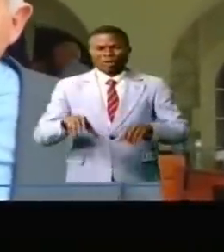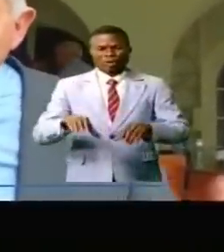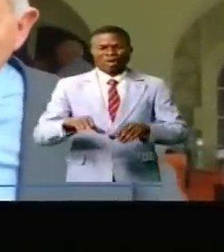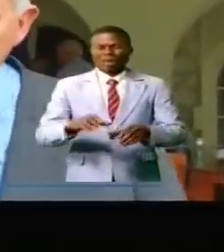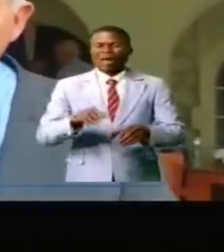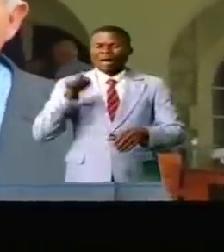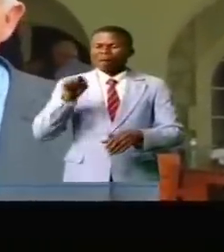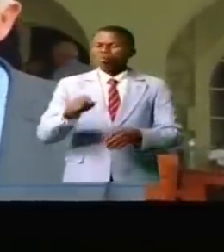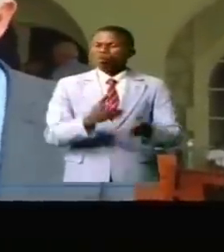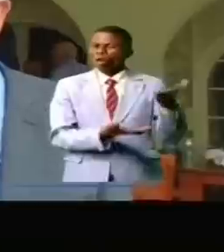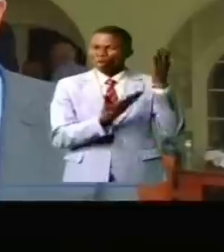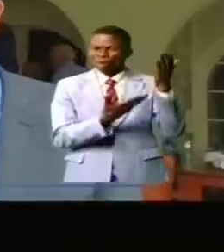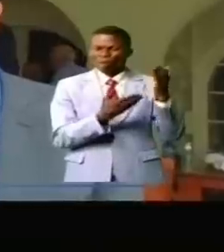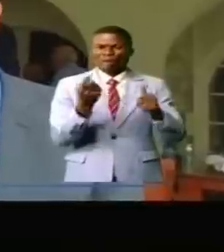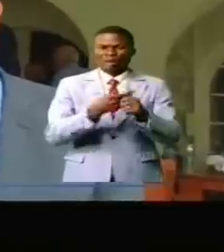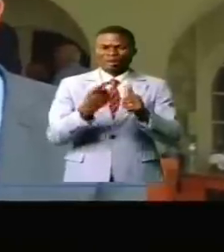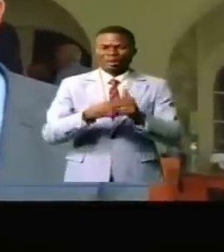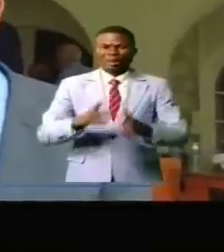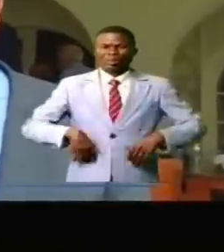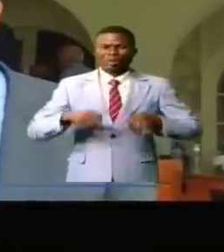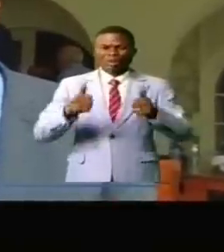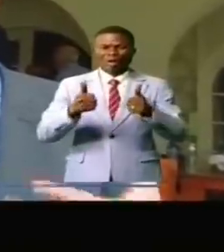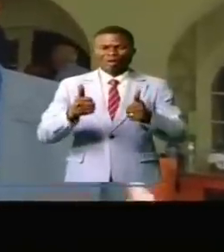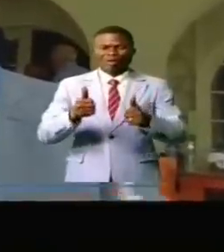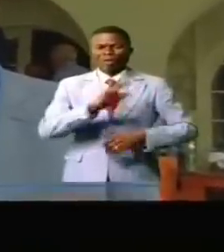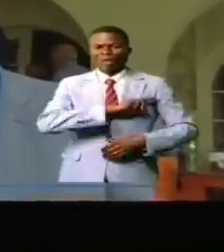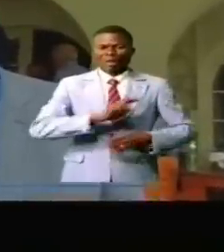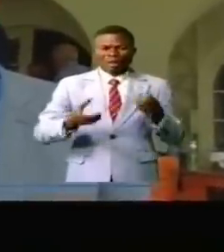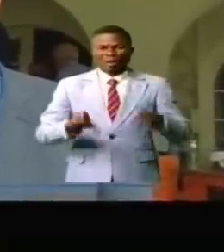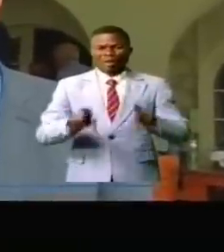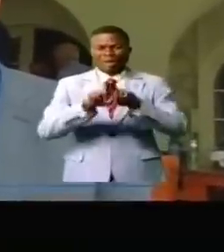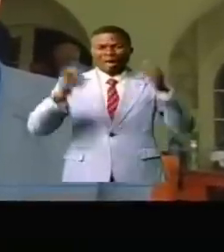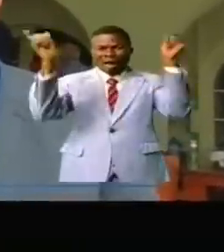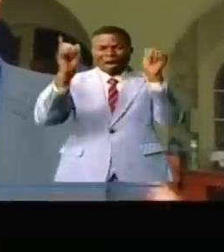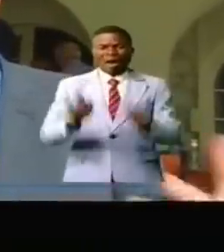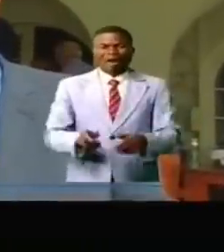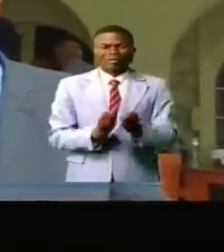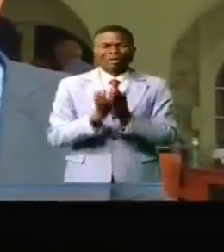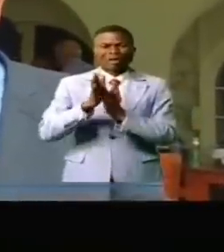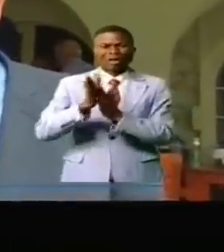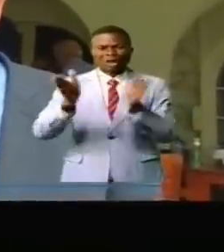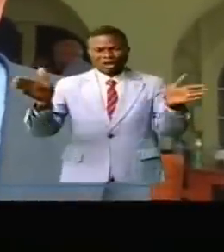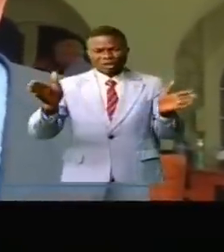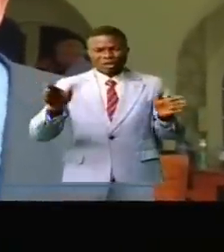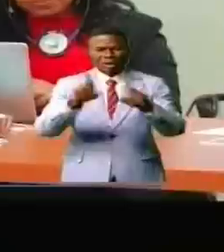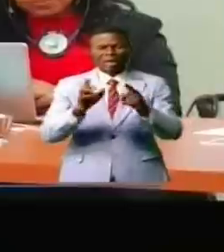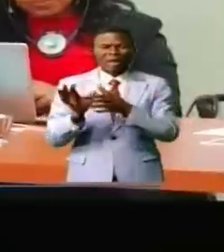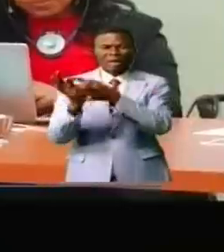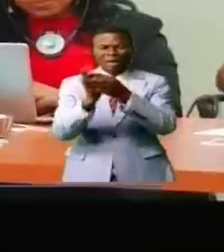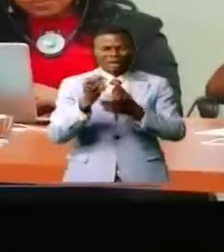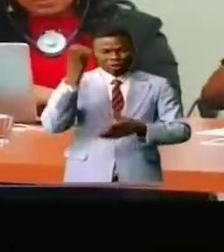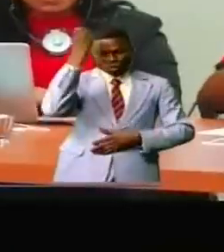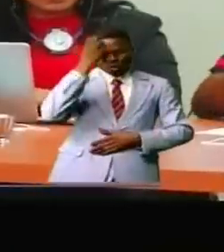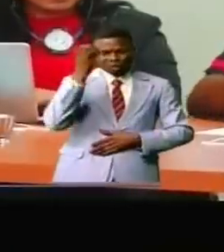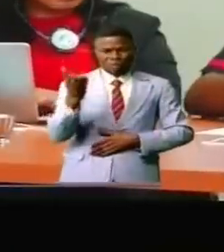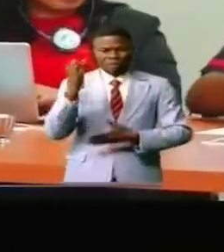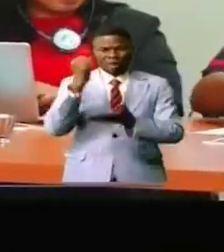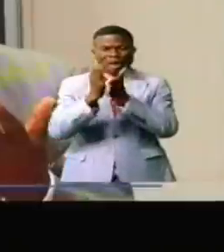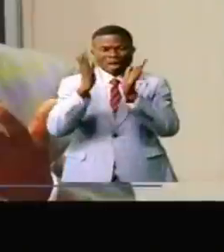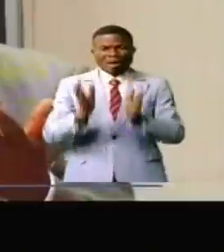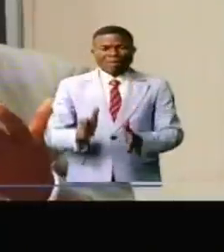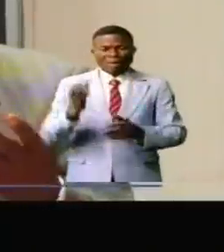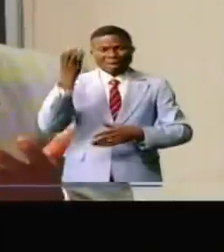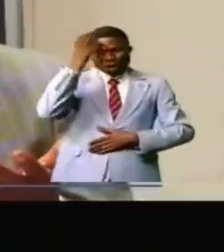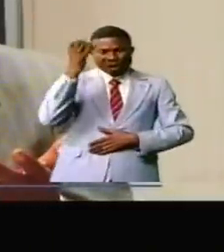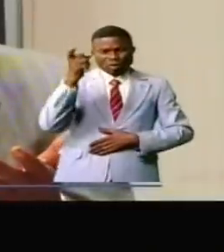majeur à la fois pour la République démocratique du Congo, pour l'Afrique tout entière et pour l'Union européenne. Les diplomates occidentaux